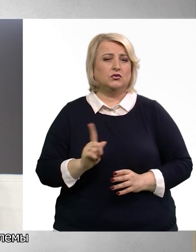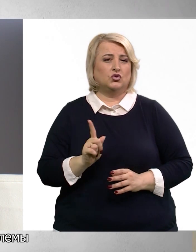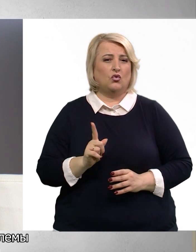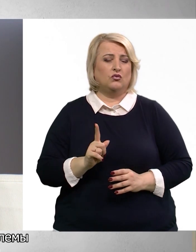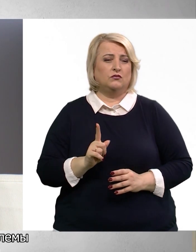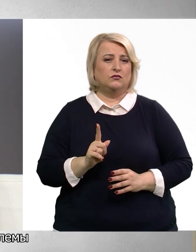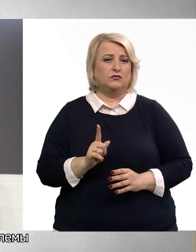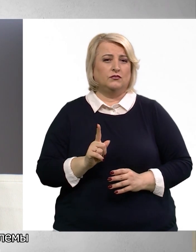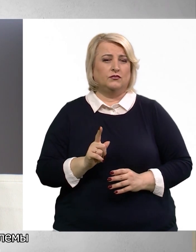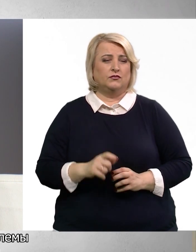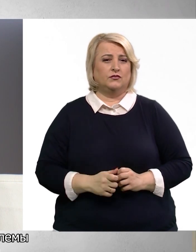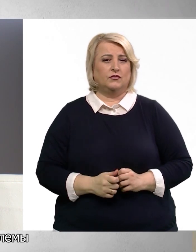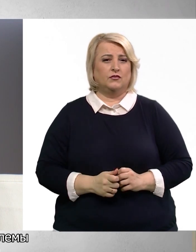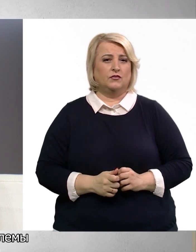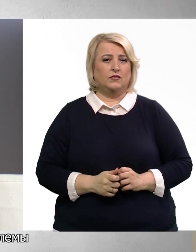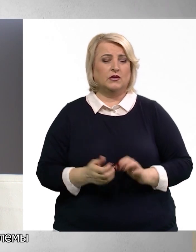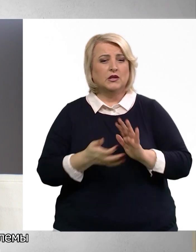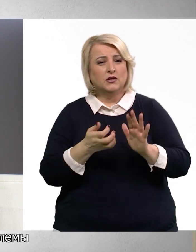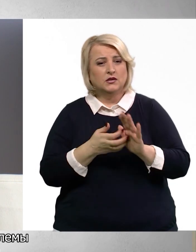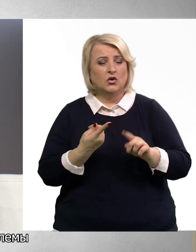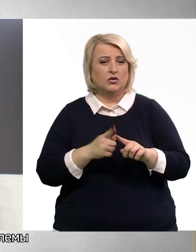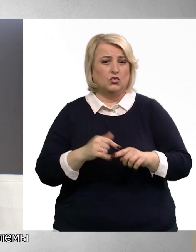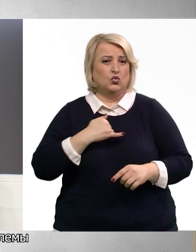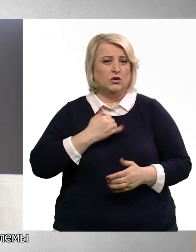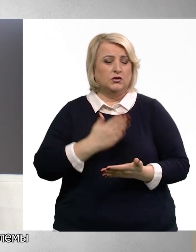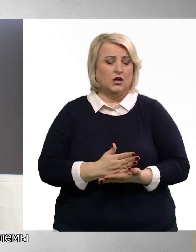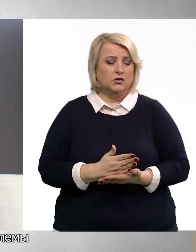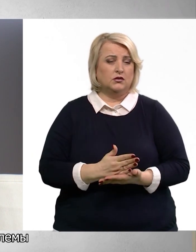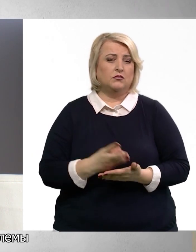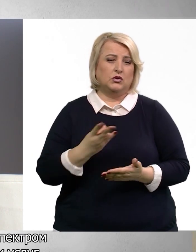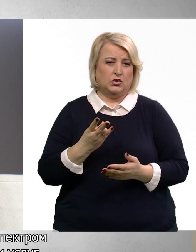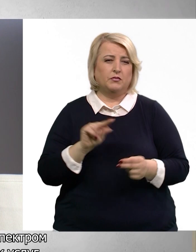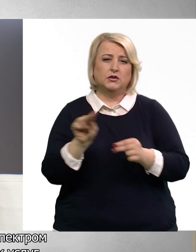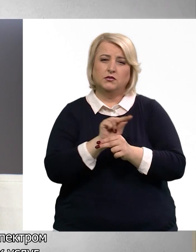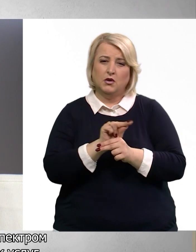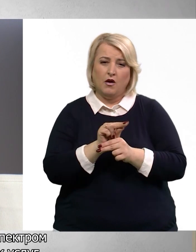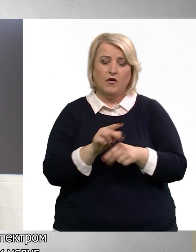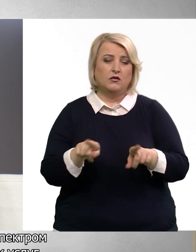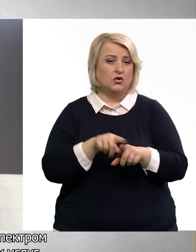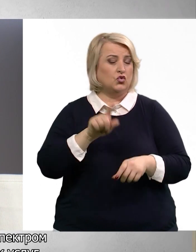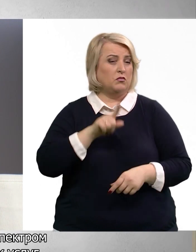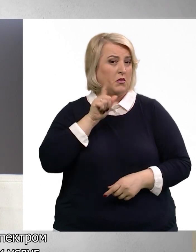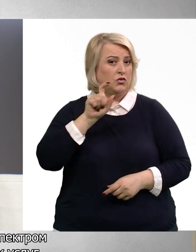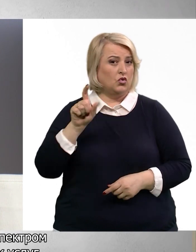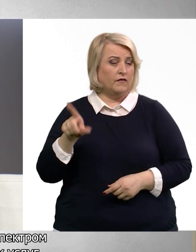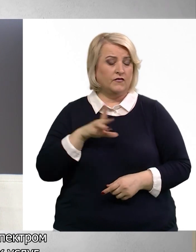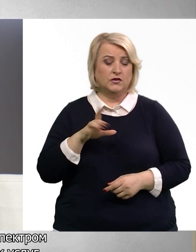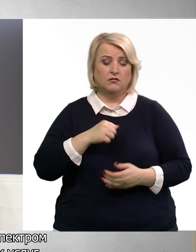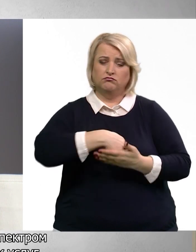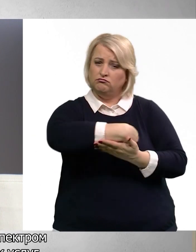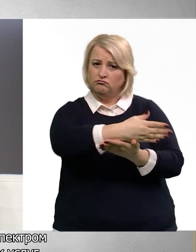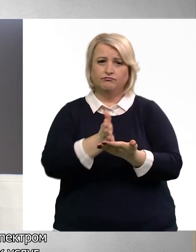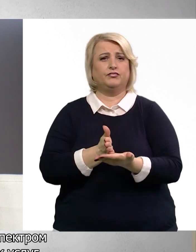rezervele sau lacunile pe care le avem noi trebuie să le lichidăm, astfel ca ei să beneficieze aici de tot spectrul